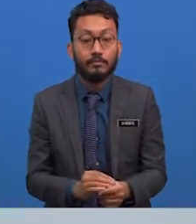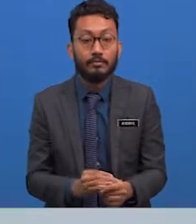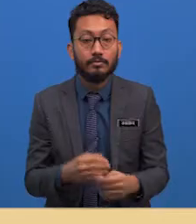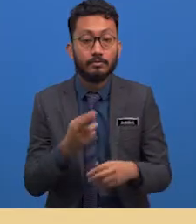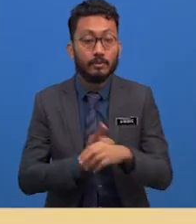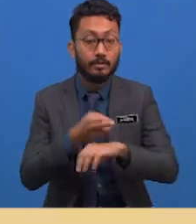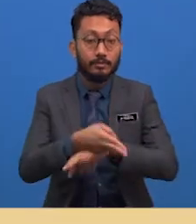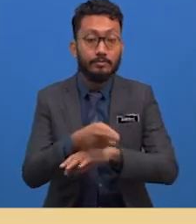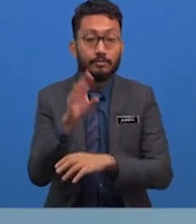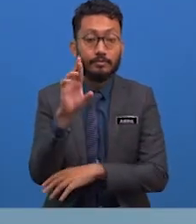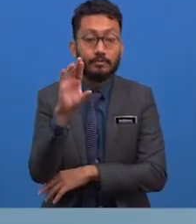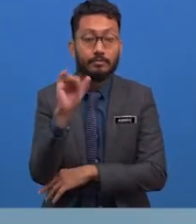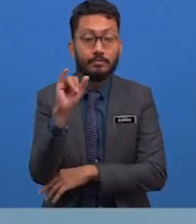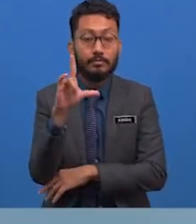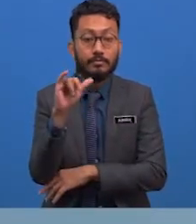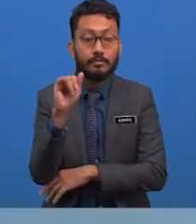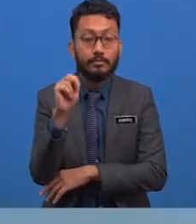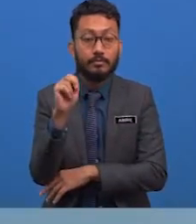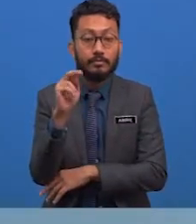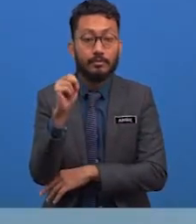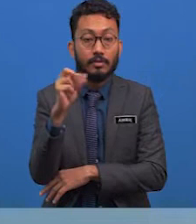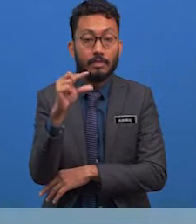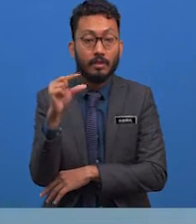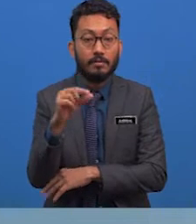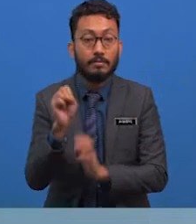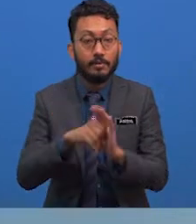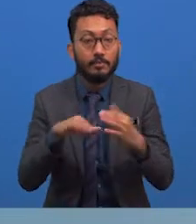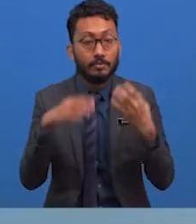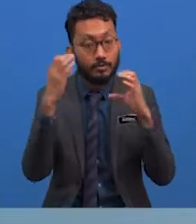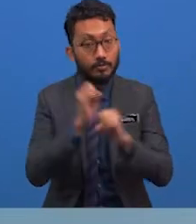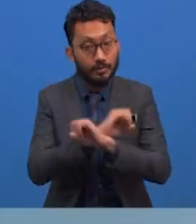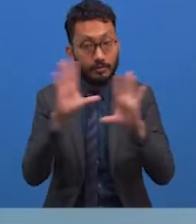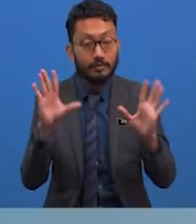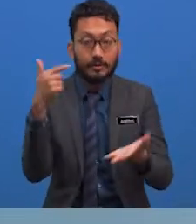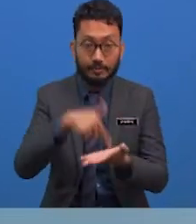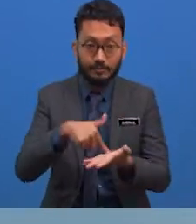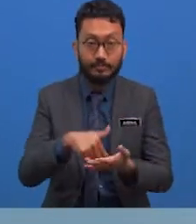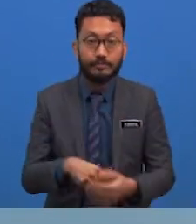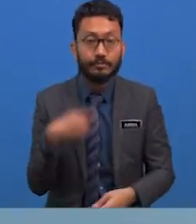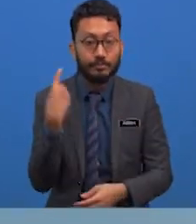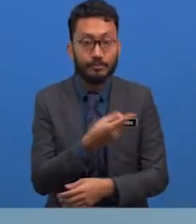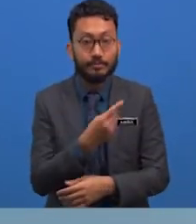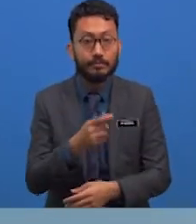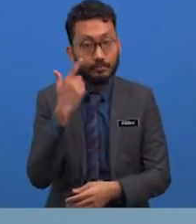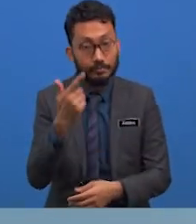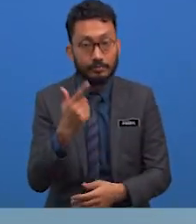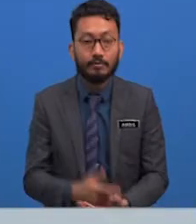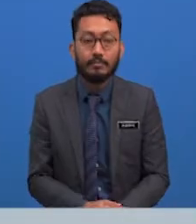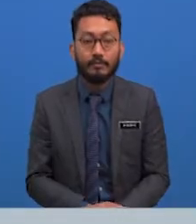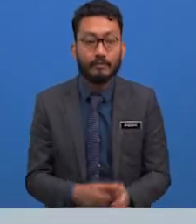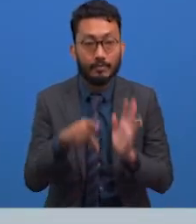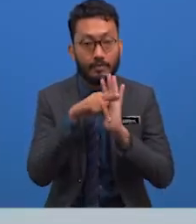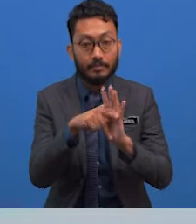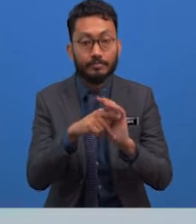lintang. Baiklah, sebelum cikgu menerangkan dengan lebih lanjut, ayuh kita lihat paparan di